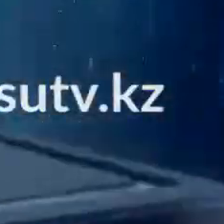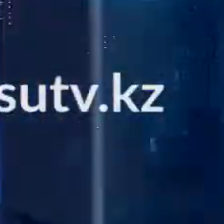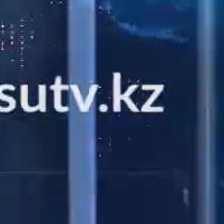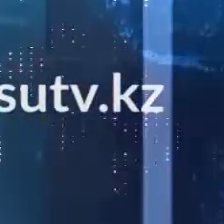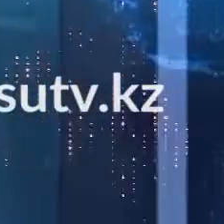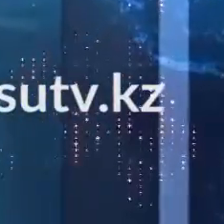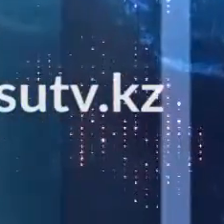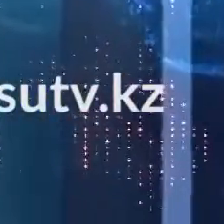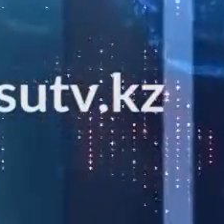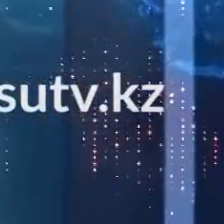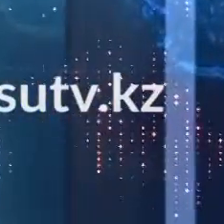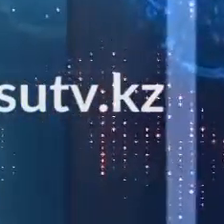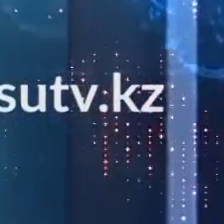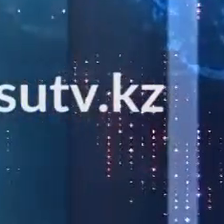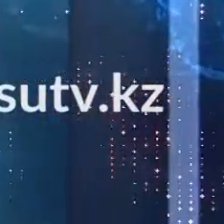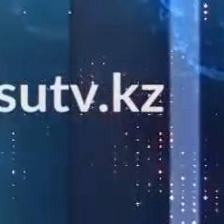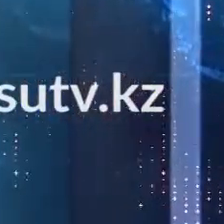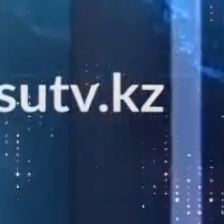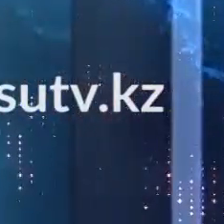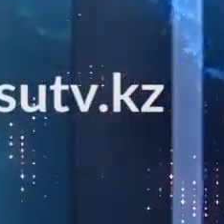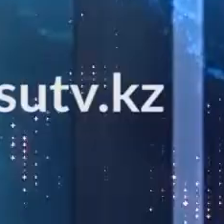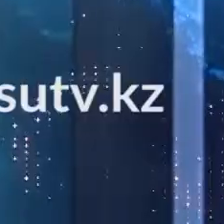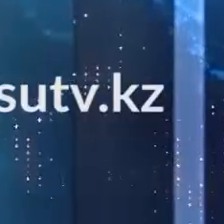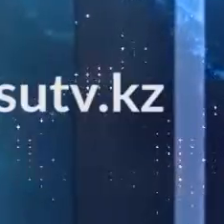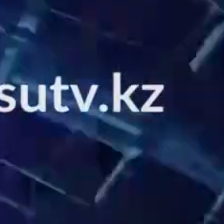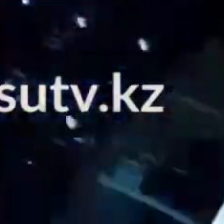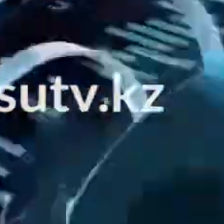Камшат Мухамеджан, Ғабит Қабдырахман, Жетісу арнасы, Талдықорған.